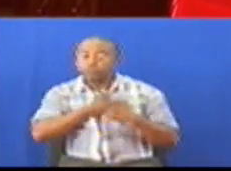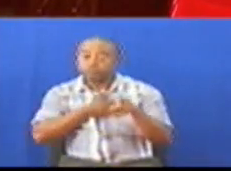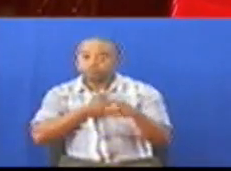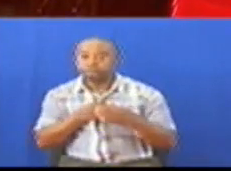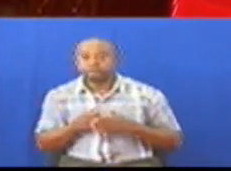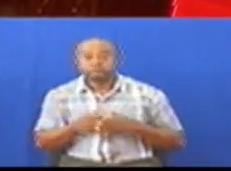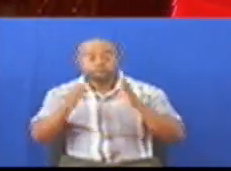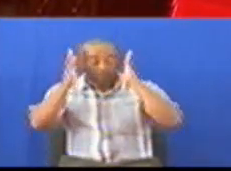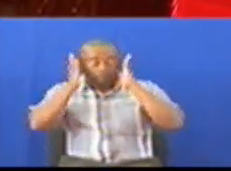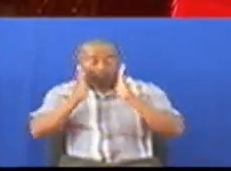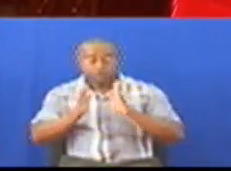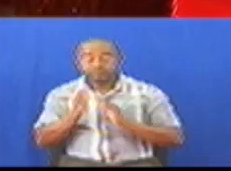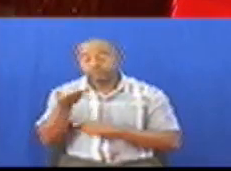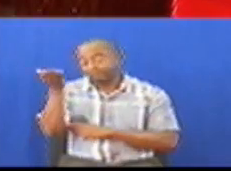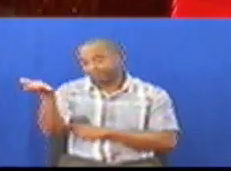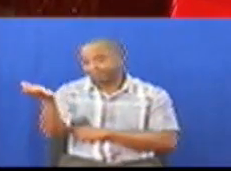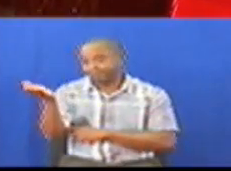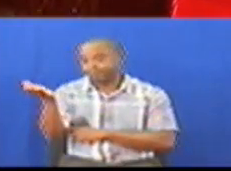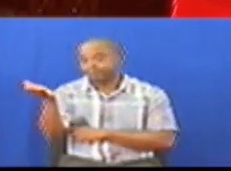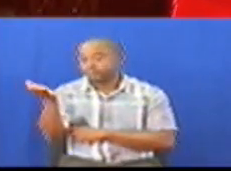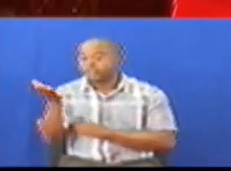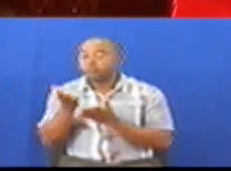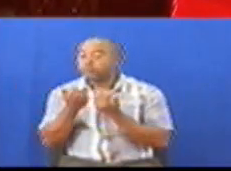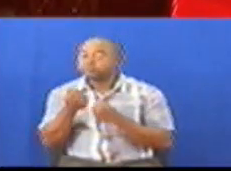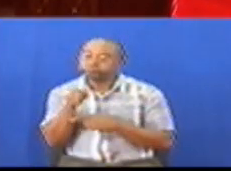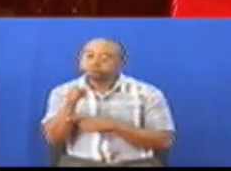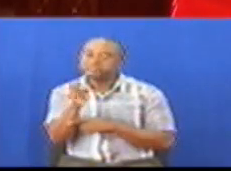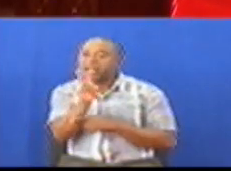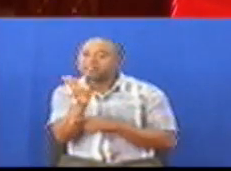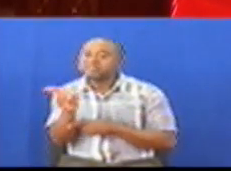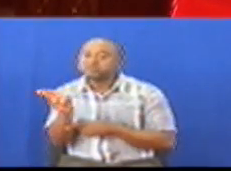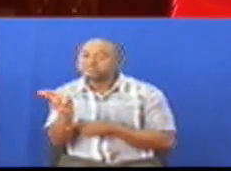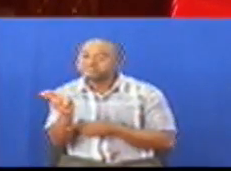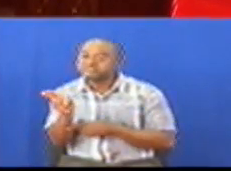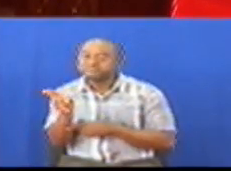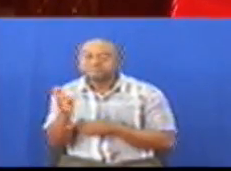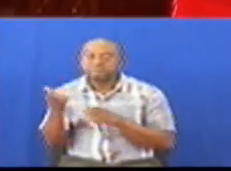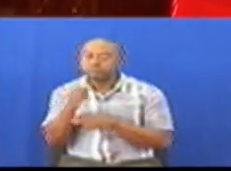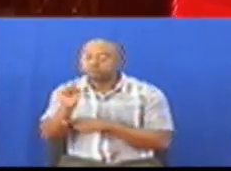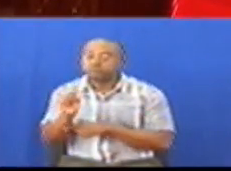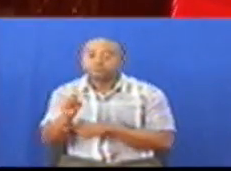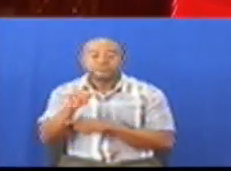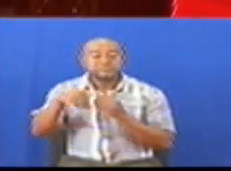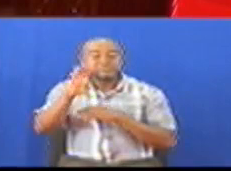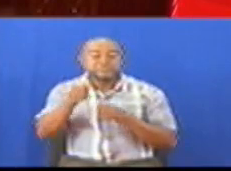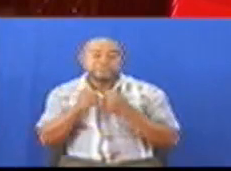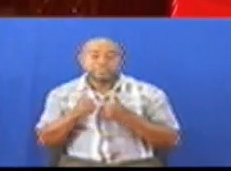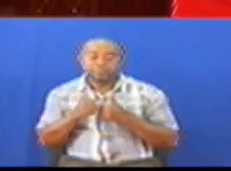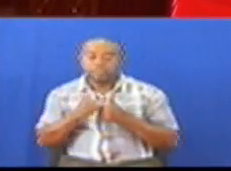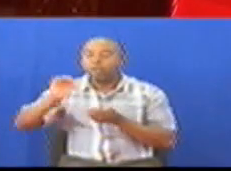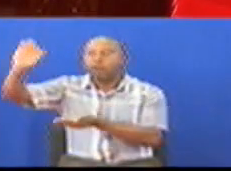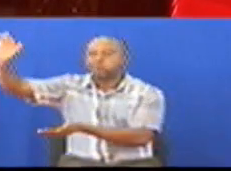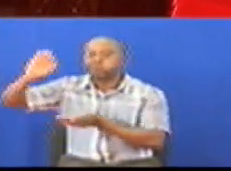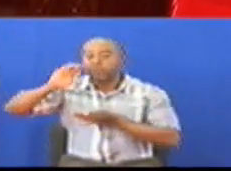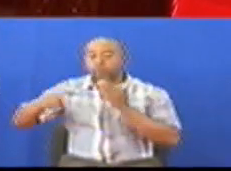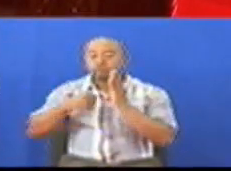Spika, kutokana na ufinyu huu wa rasilimali kwa halmashauri zetu, inalazimu kutegemea uwezeshwaji kutoka serikali kuu, jambo